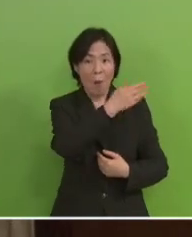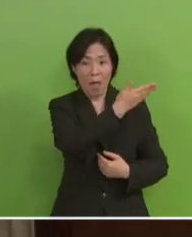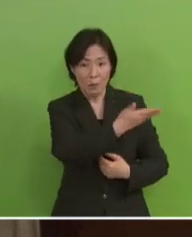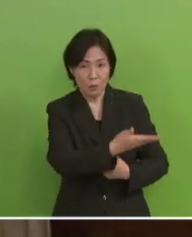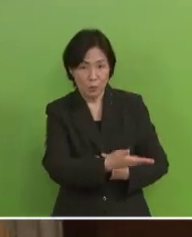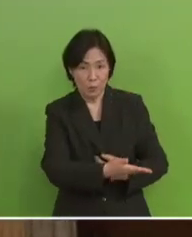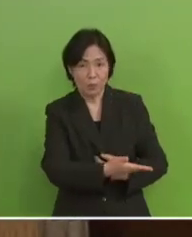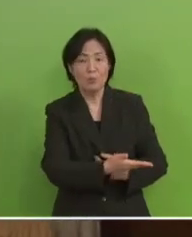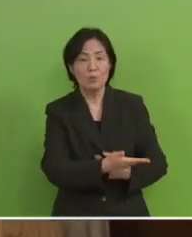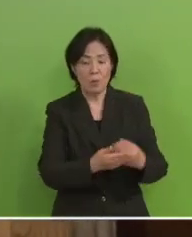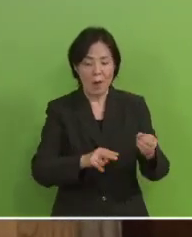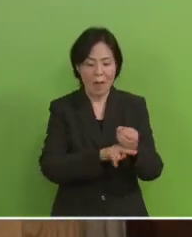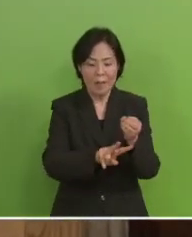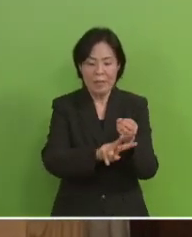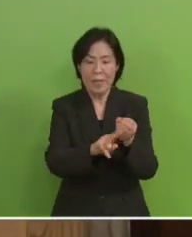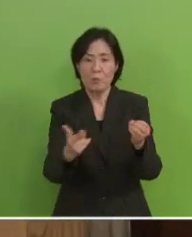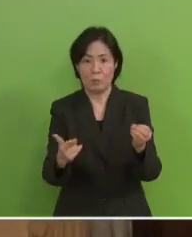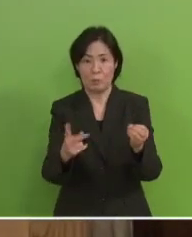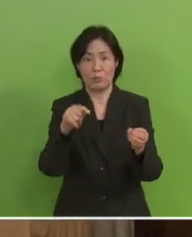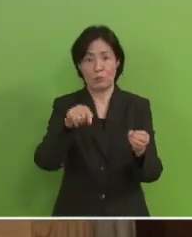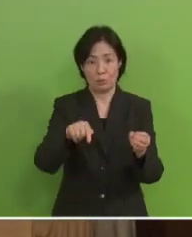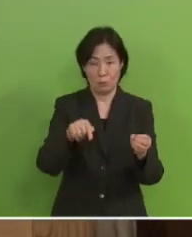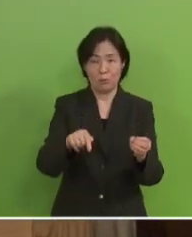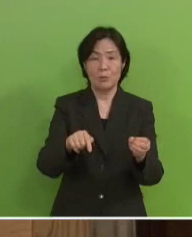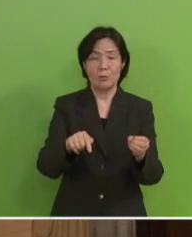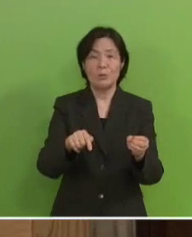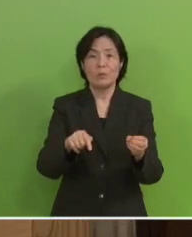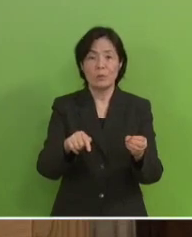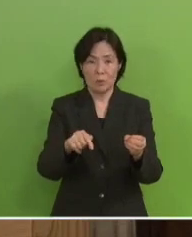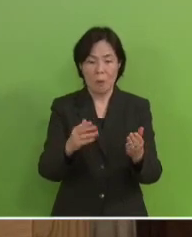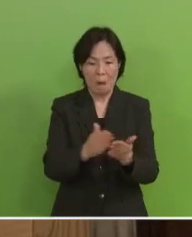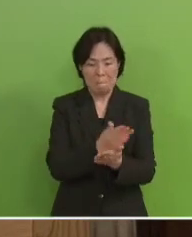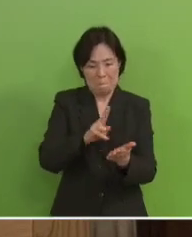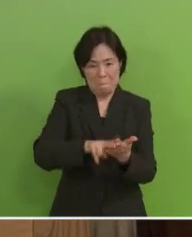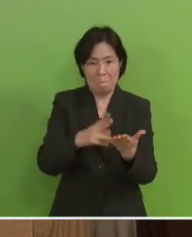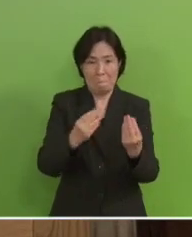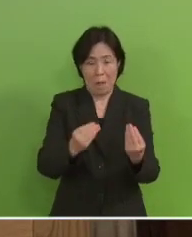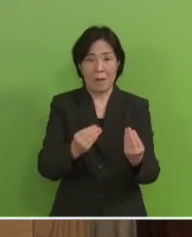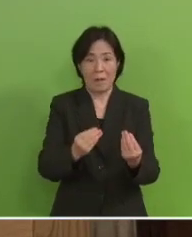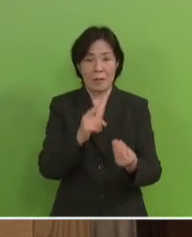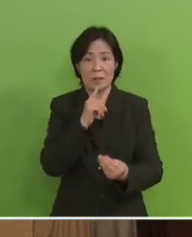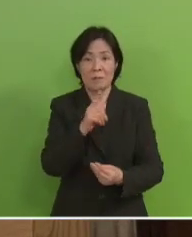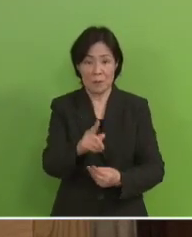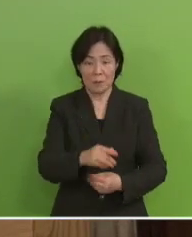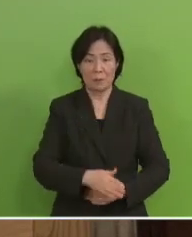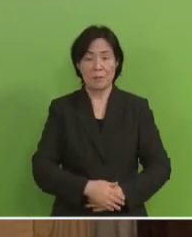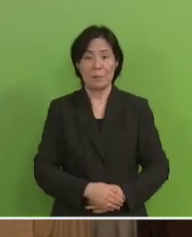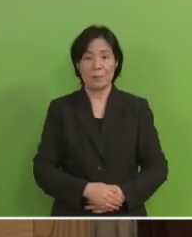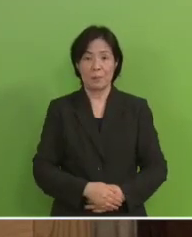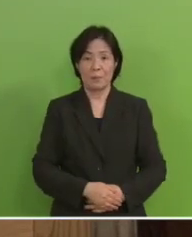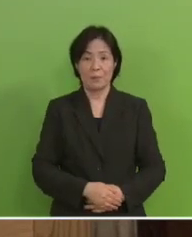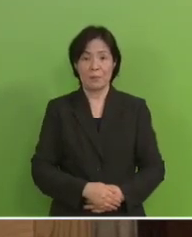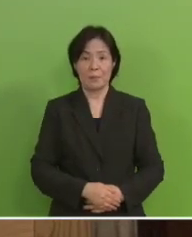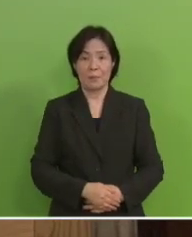新たに変異株がまあ判別されたということでございます